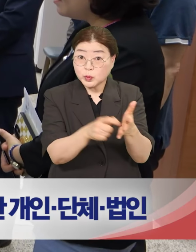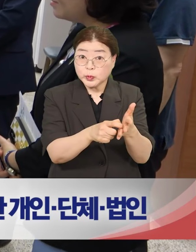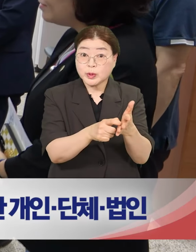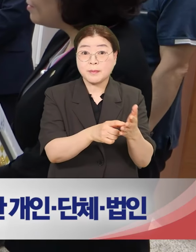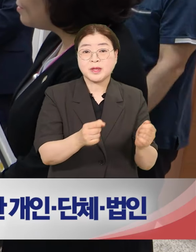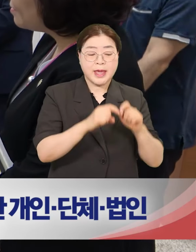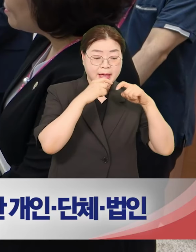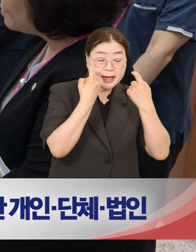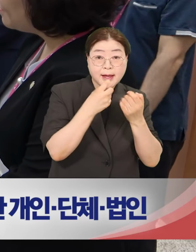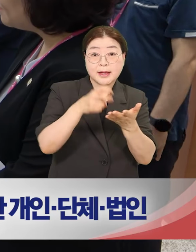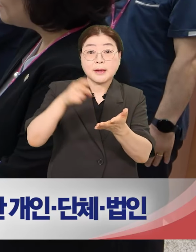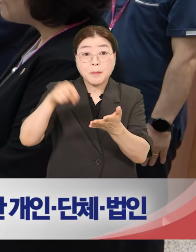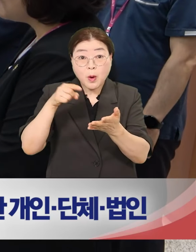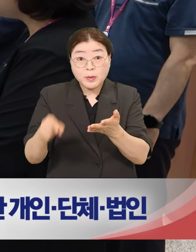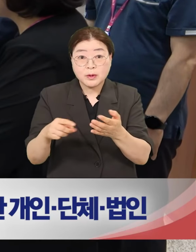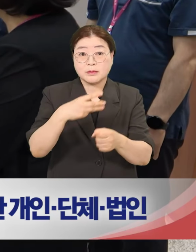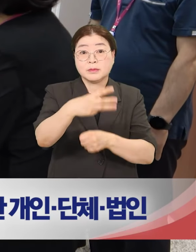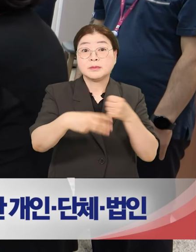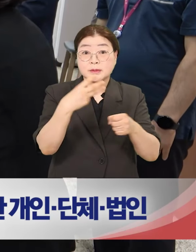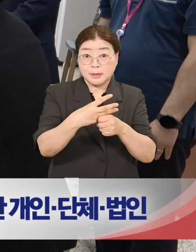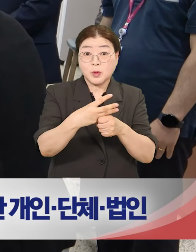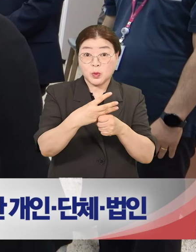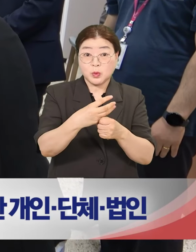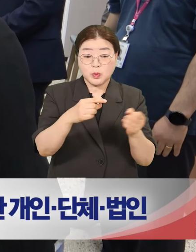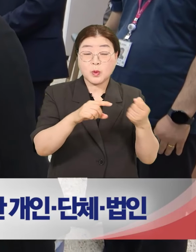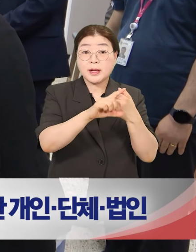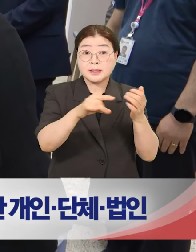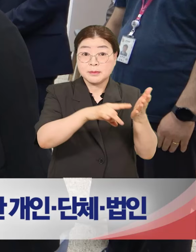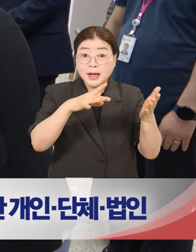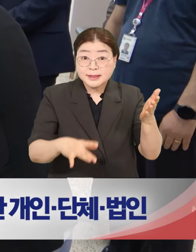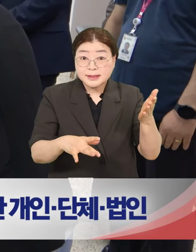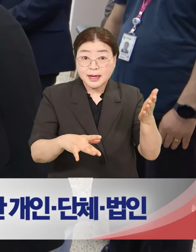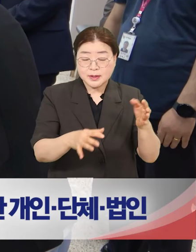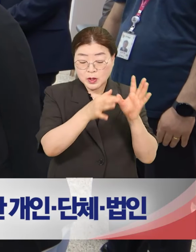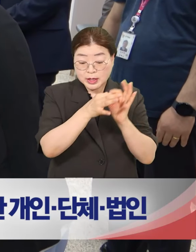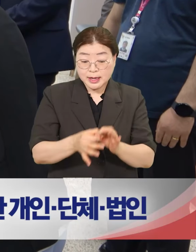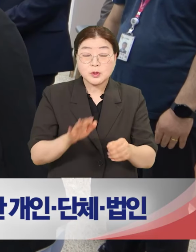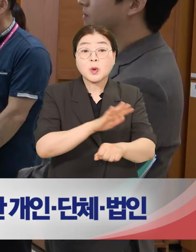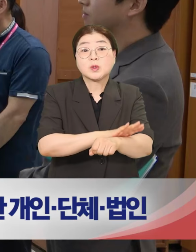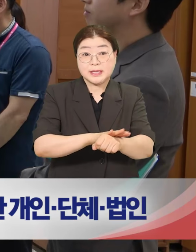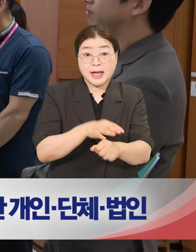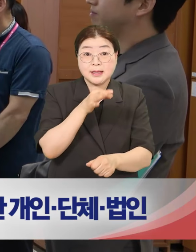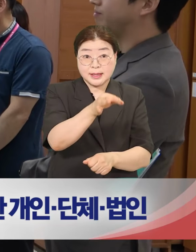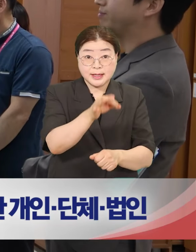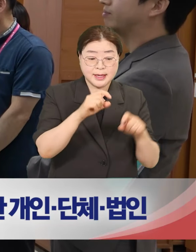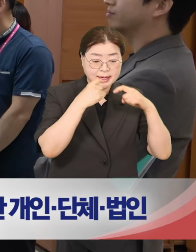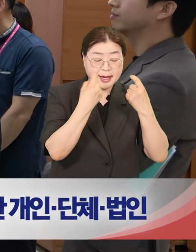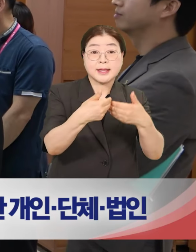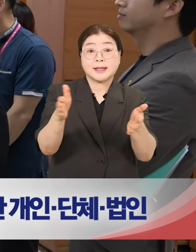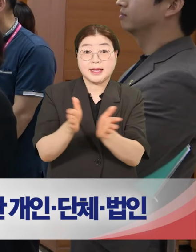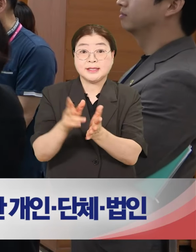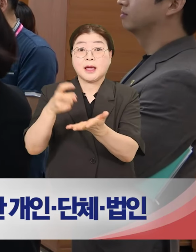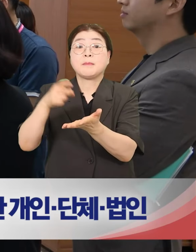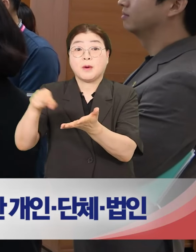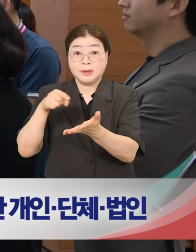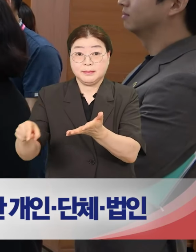둔 지방세 체납이 없는 개인 및 법인이며 최근 3년간 정기분 지방세를 납부 기한 내에 성실히 납부한